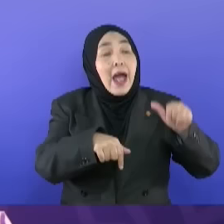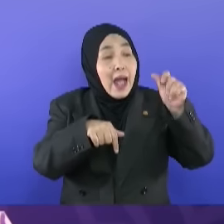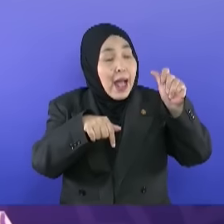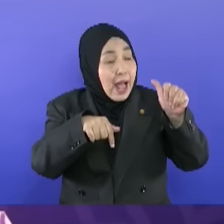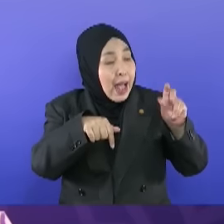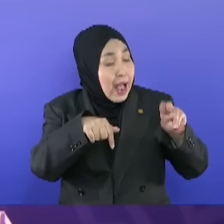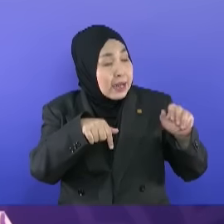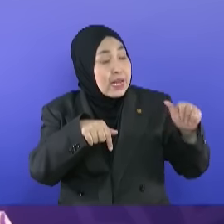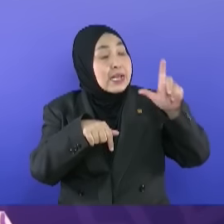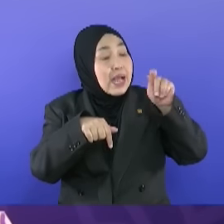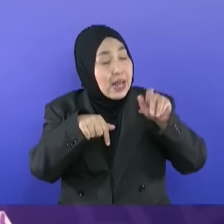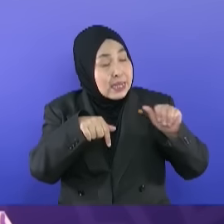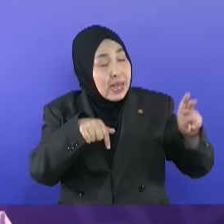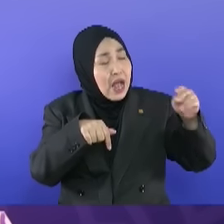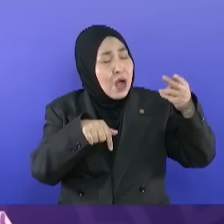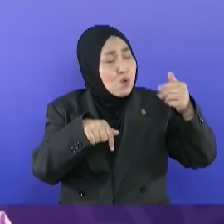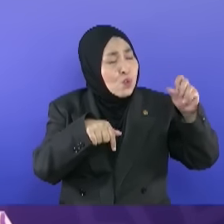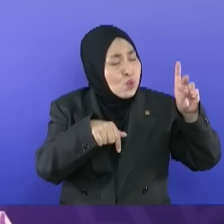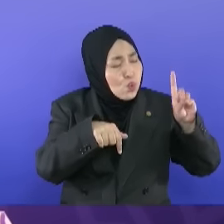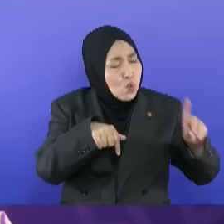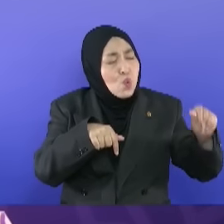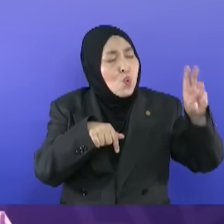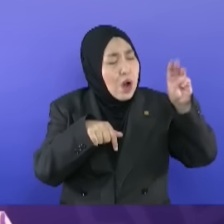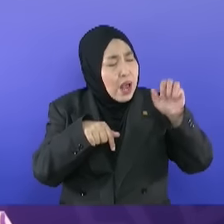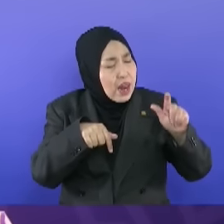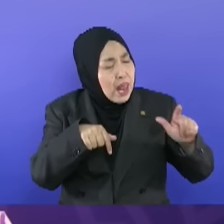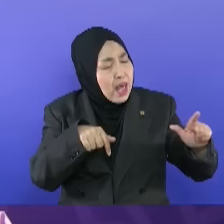yahudu wanara.